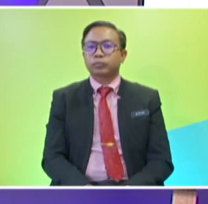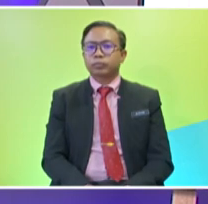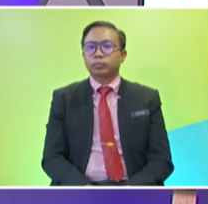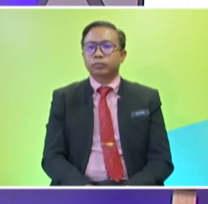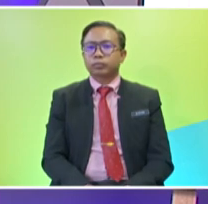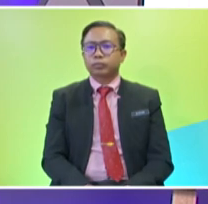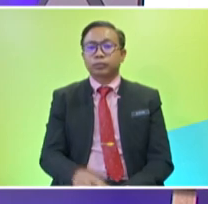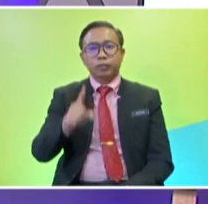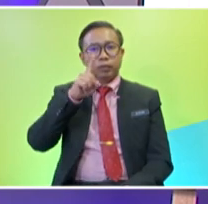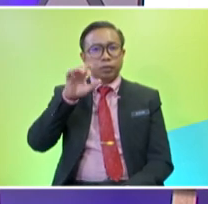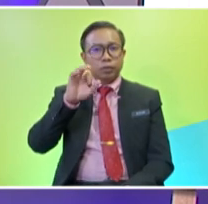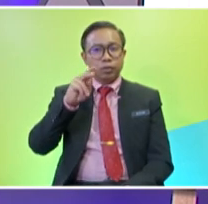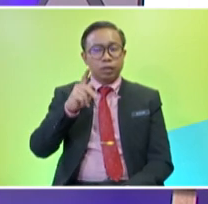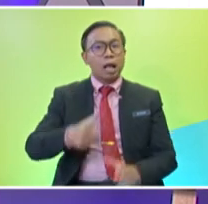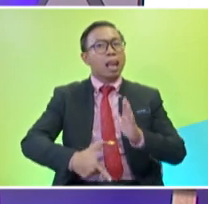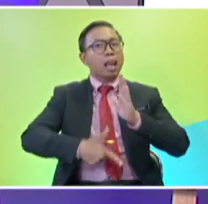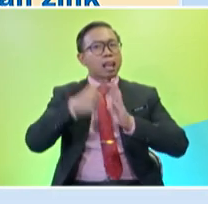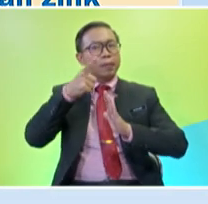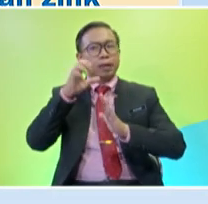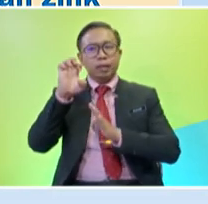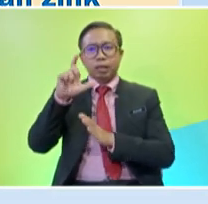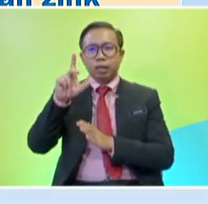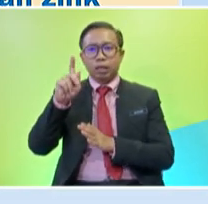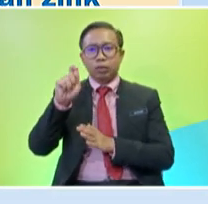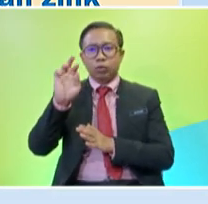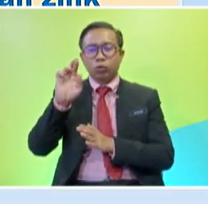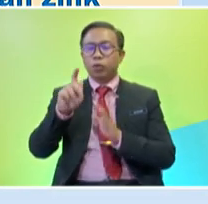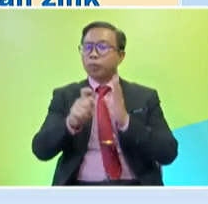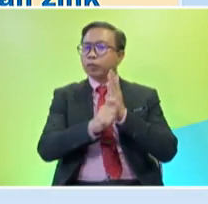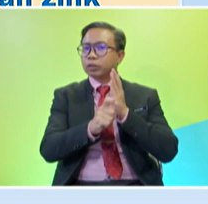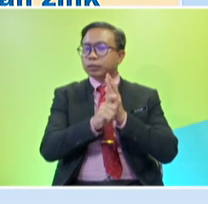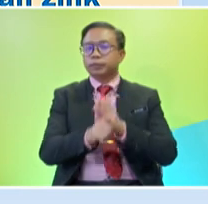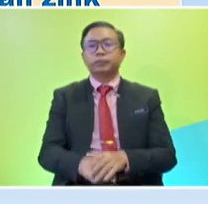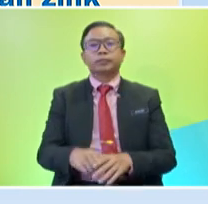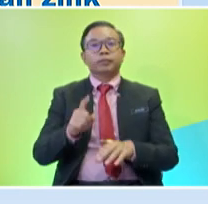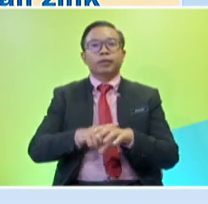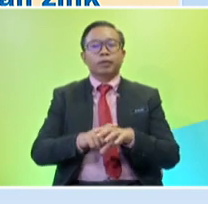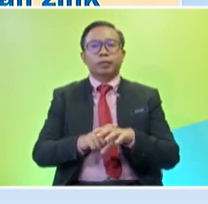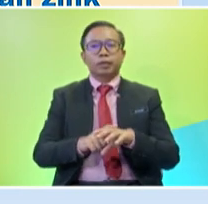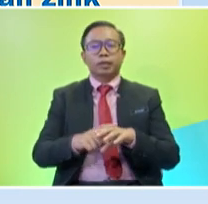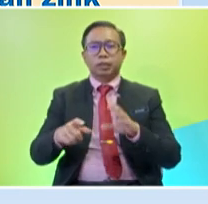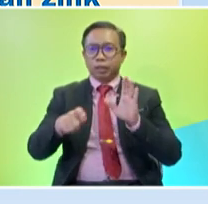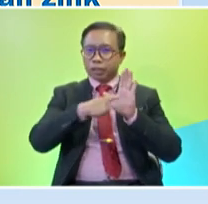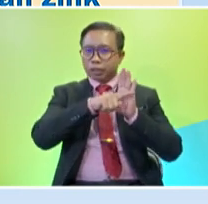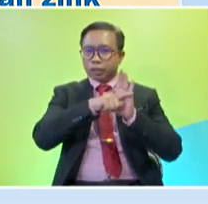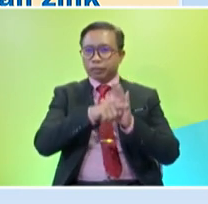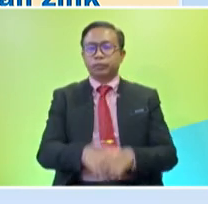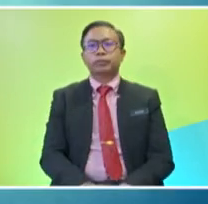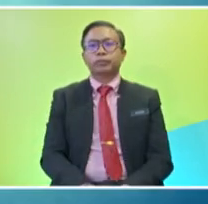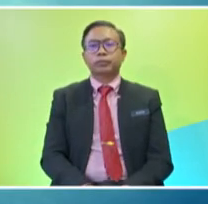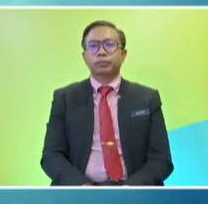kuburan zinc lebih electropositif jadi zinc akan ada pada Terminal negatif dan